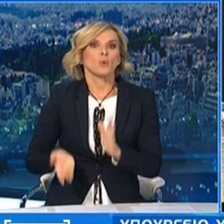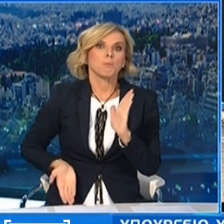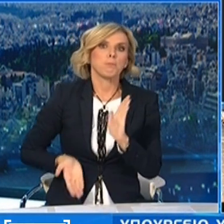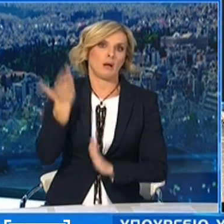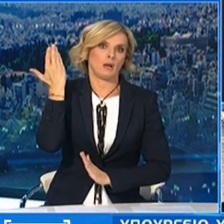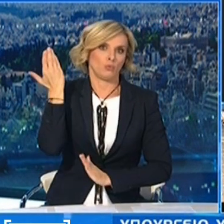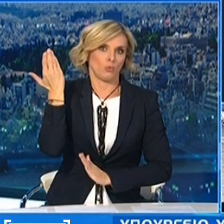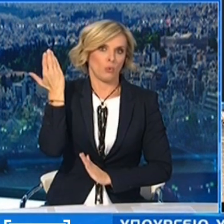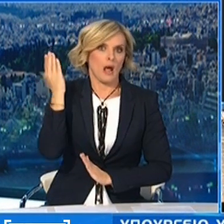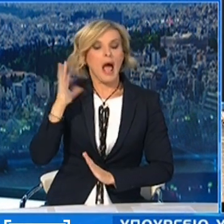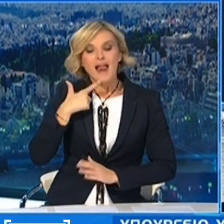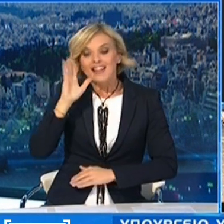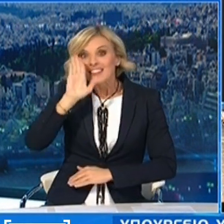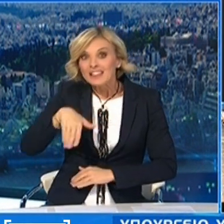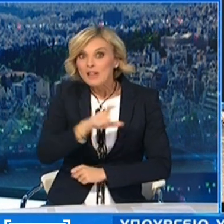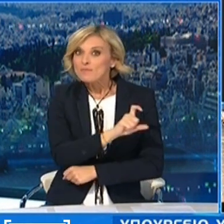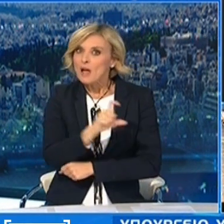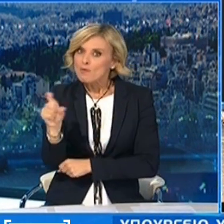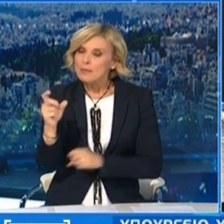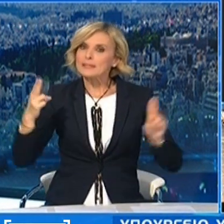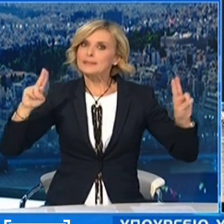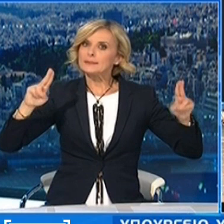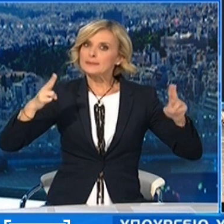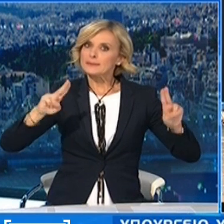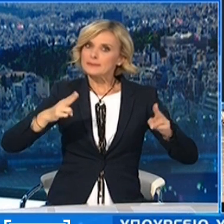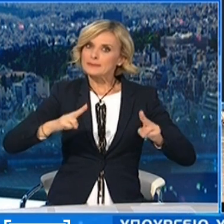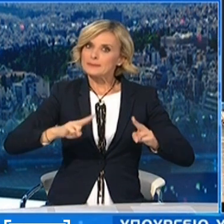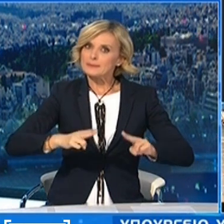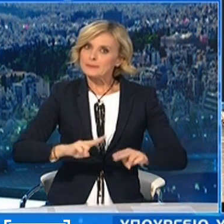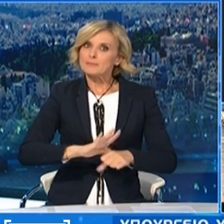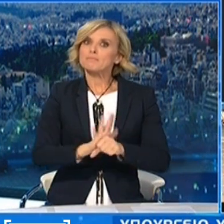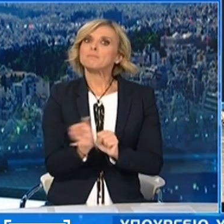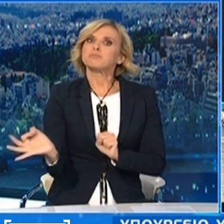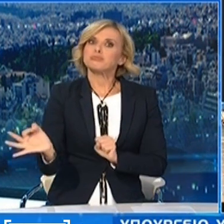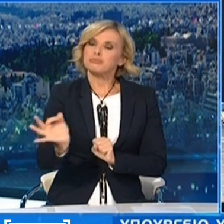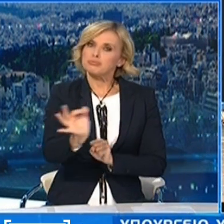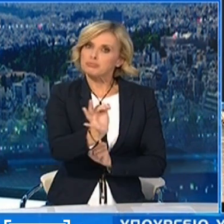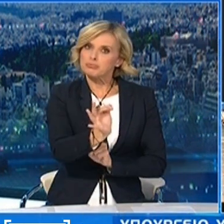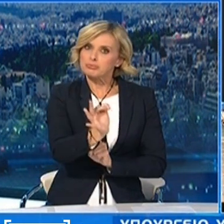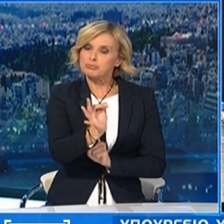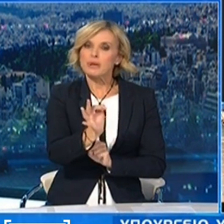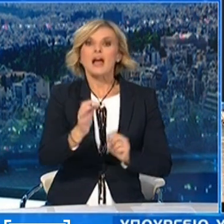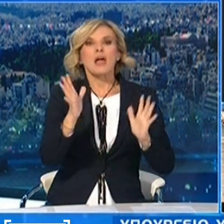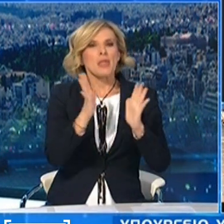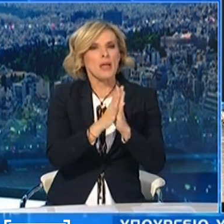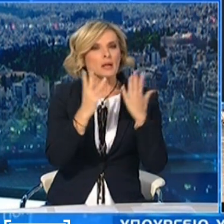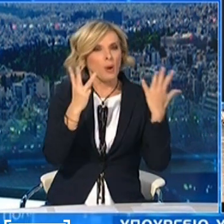την τελευταία εβδομάδα φαίνεται να μειώνει το ποσοστό της συμμετοχής της στην επιδημία υπέρ της ηλικιακής ομάδας των 18 με